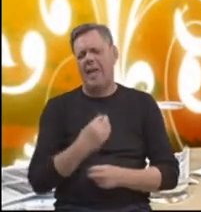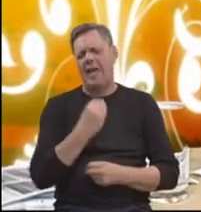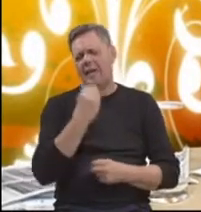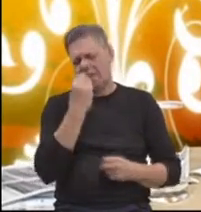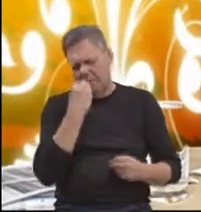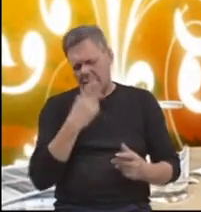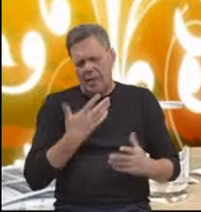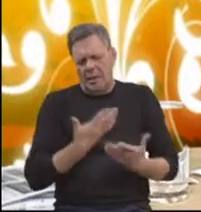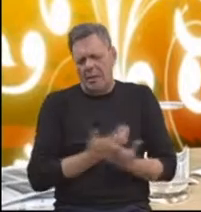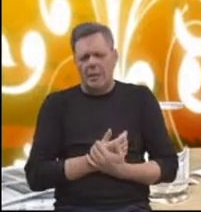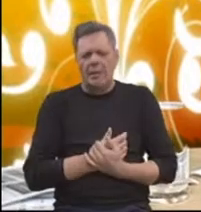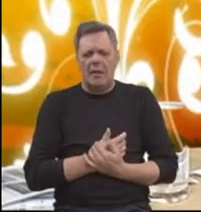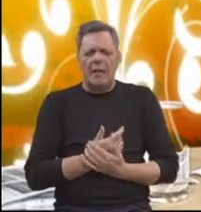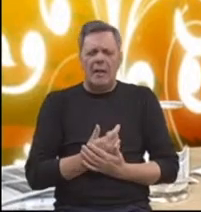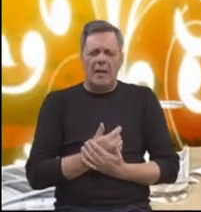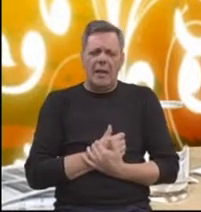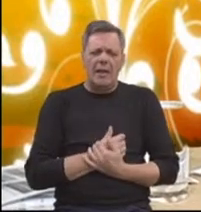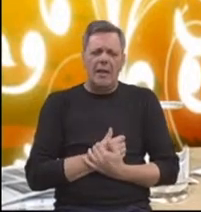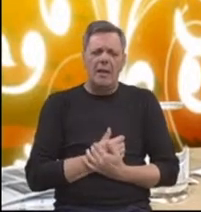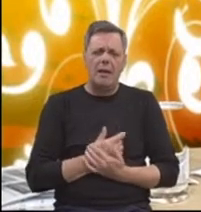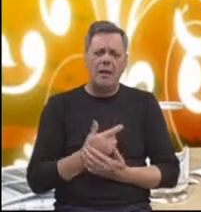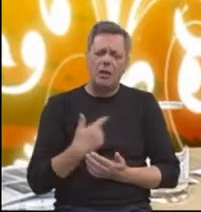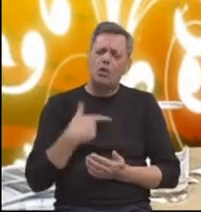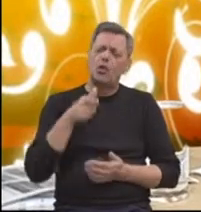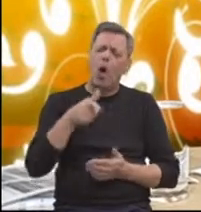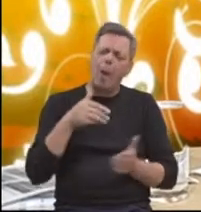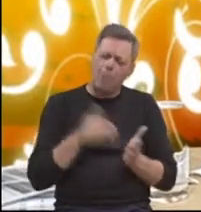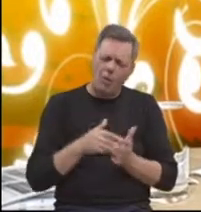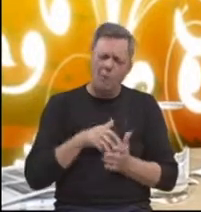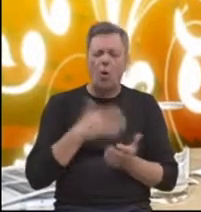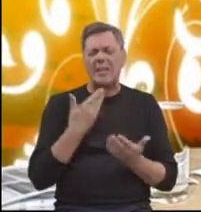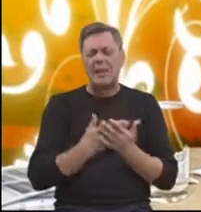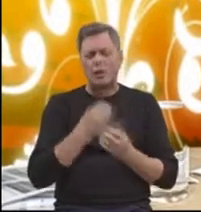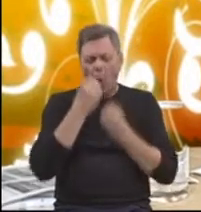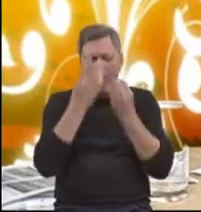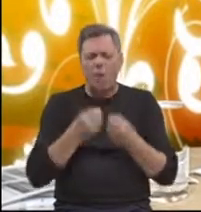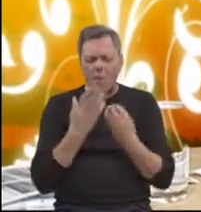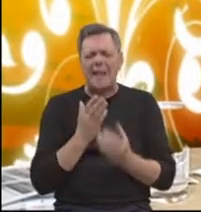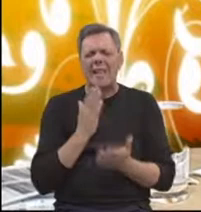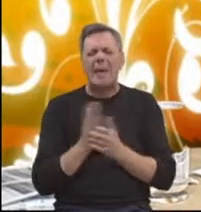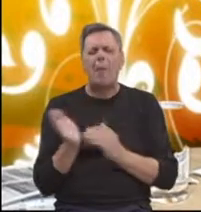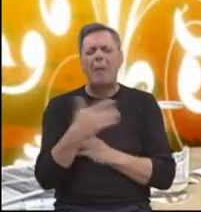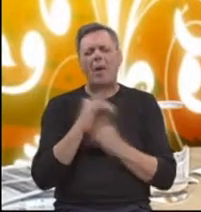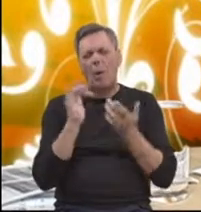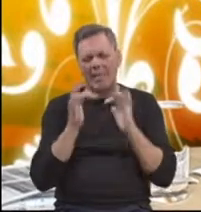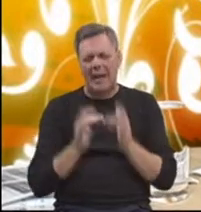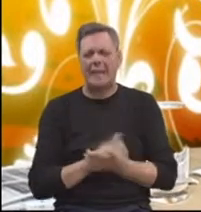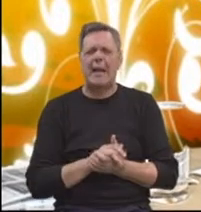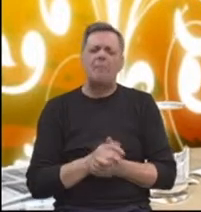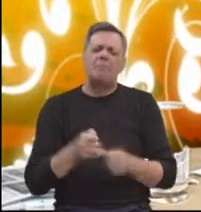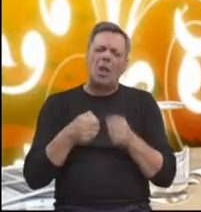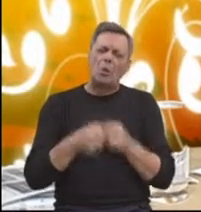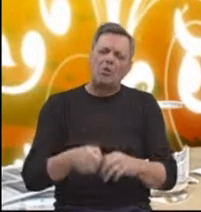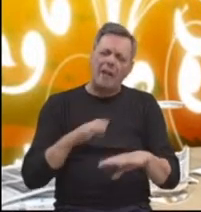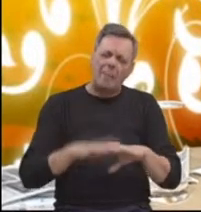što čemu, što mislim da je vjerodostojno, što je potrebno, jer informacije samo preko interneta,